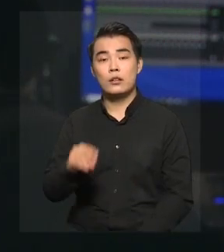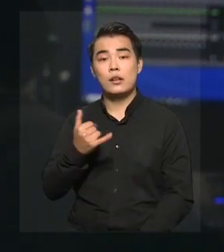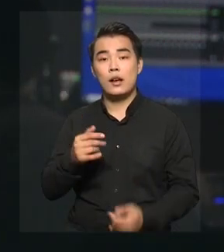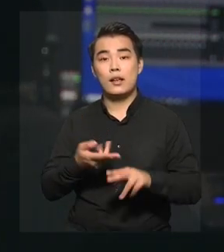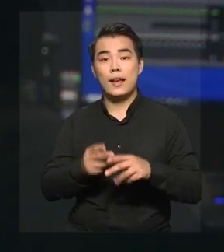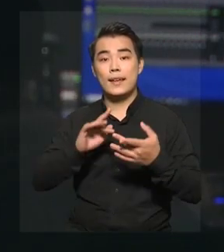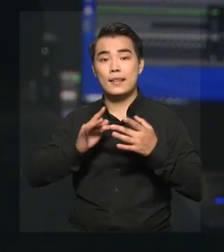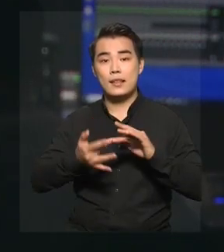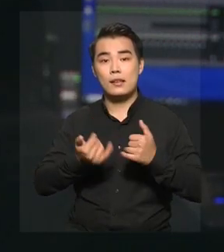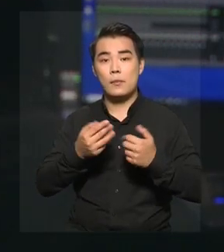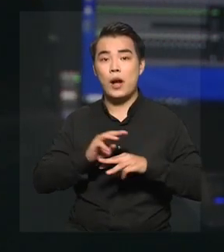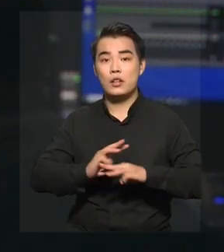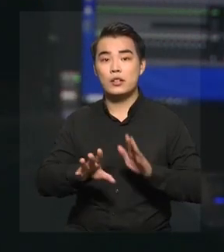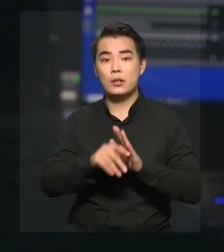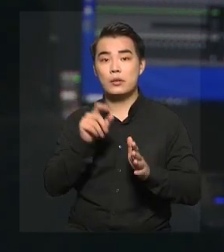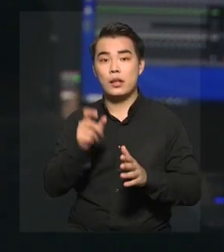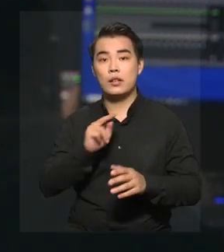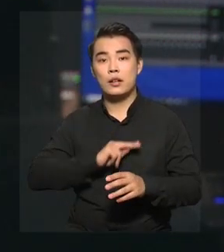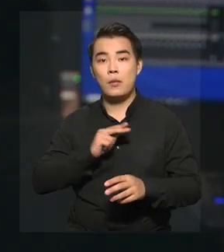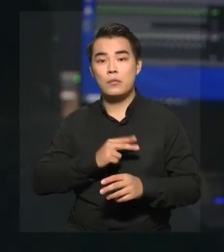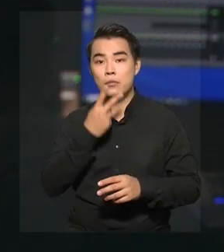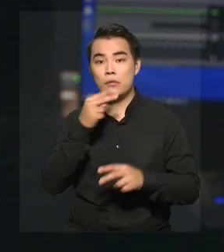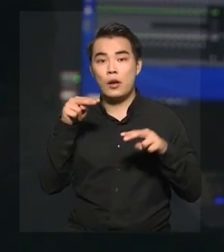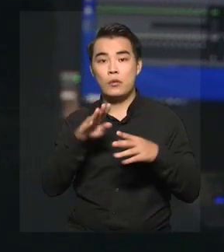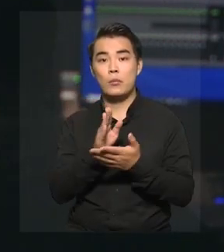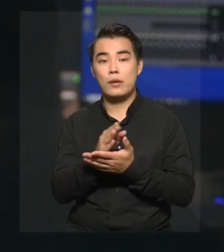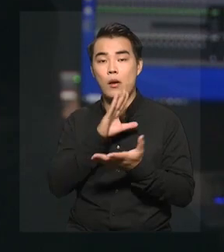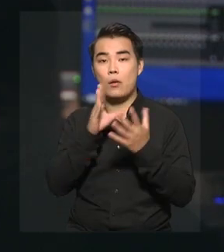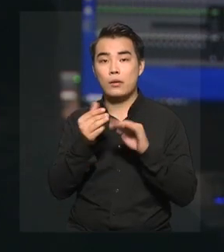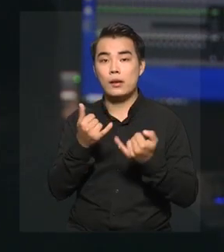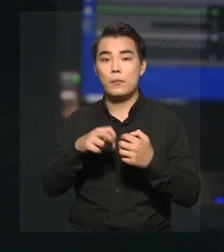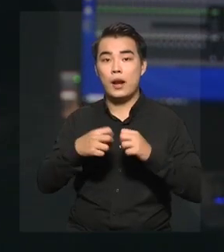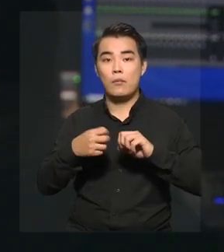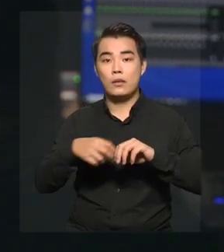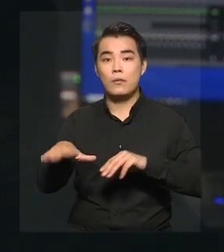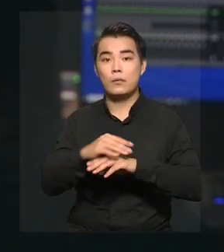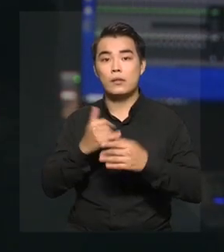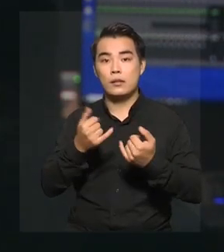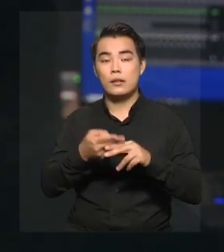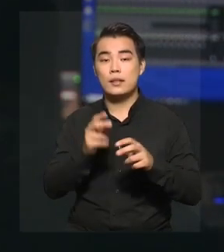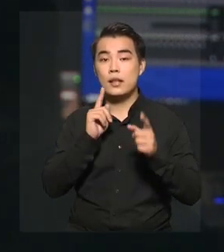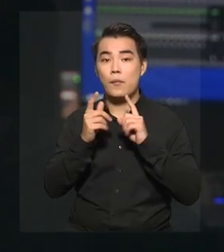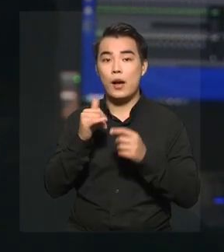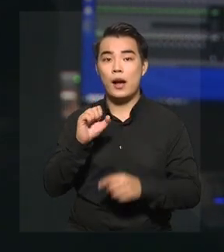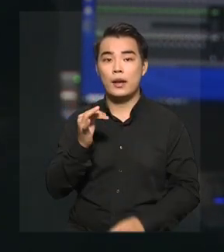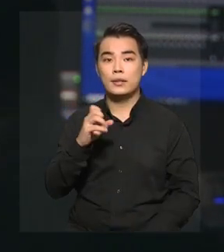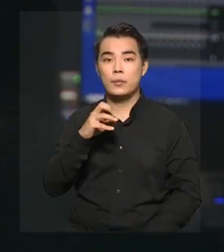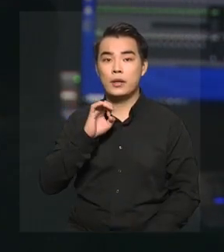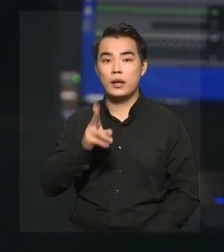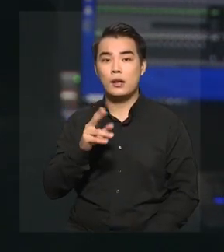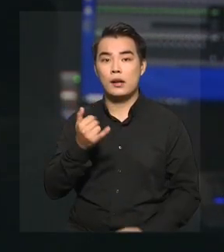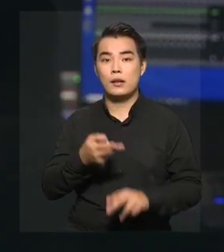Жасанды интеллект мәжіліс депутаттарының жұмысына да жетті. Аграрлық мәселелер жөніндегі комитет отырысында Айдарбек